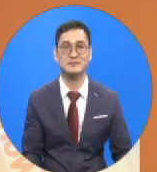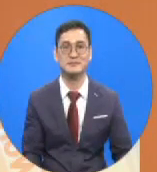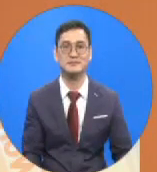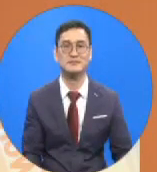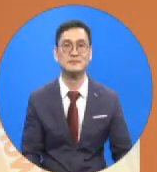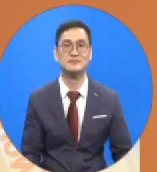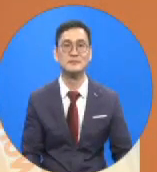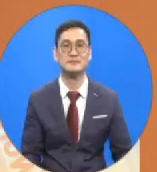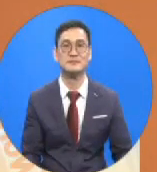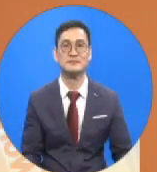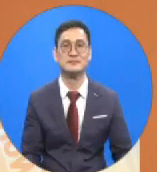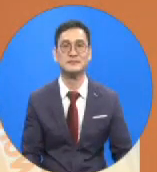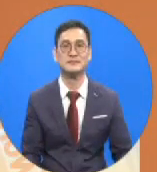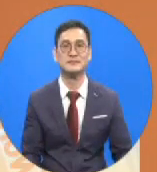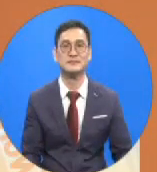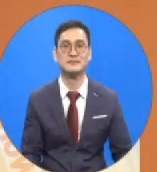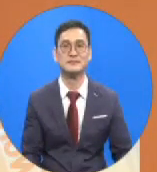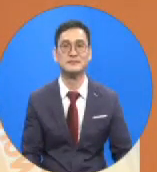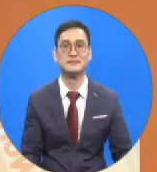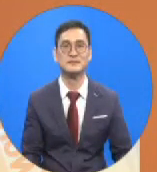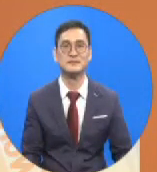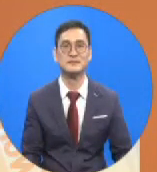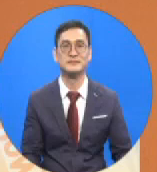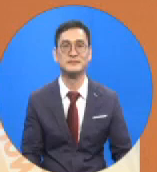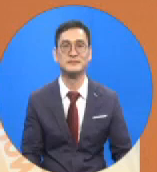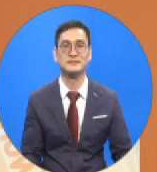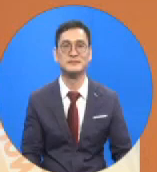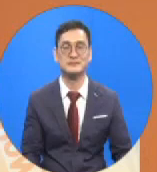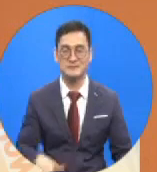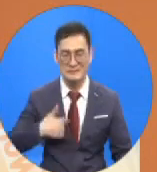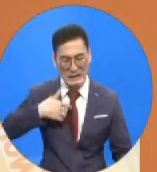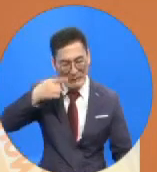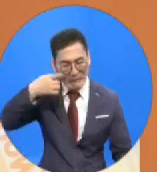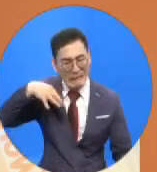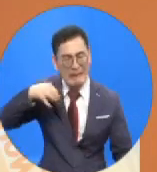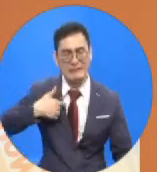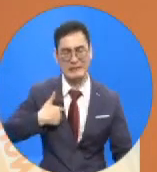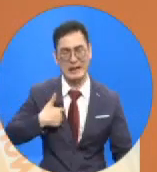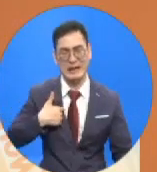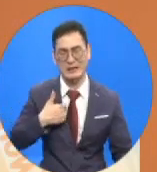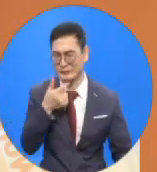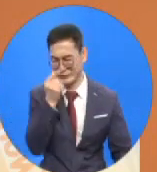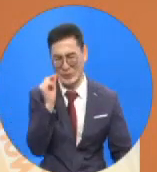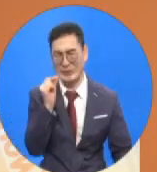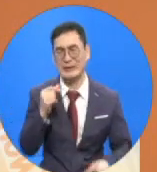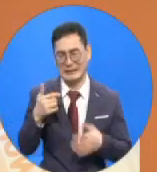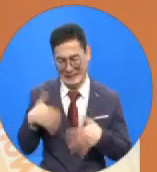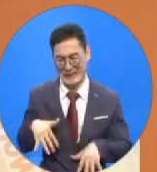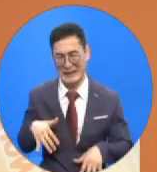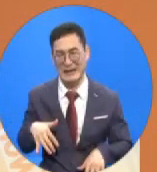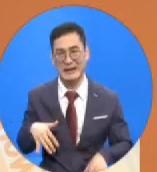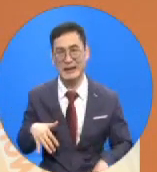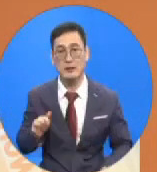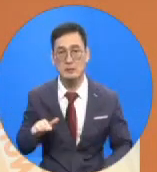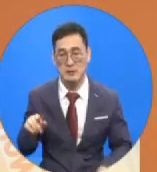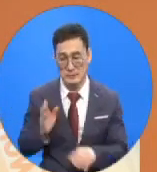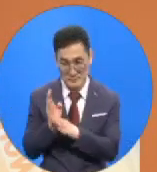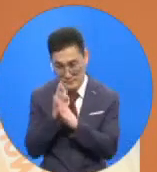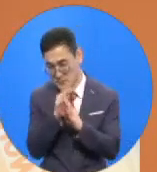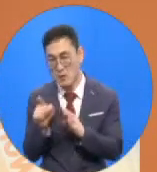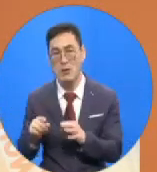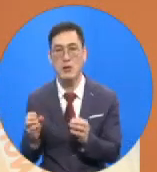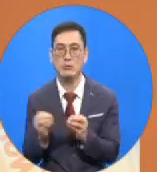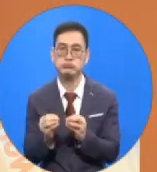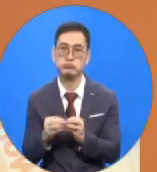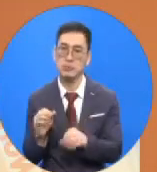1 반지 삶이 아니고 상당히 어떤 필력 일할 지 아니면 그것도 어떤 정치적인 시사 할지